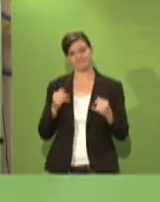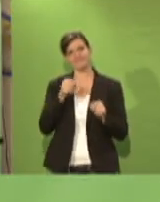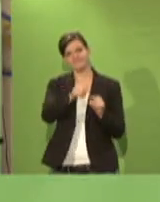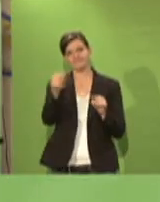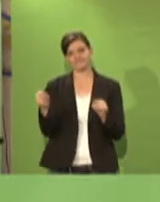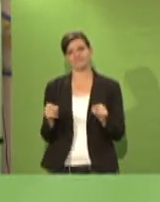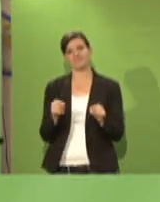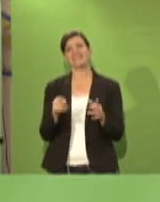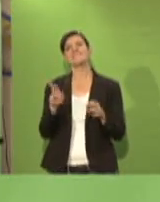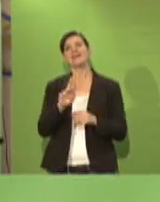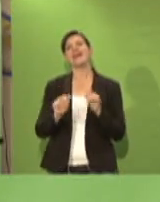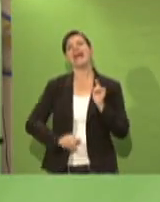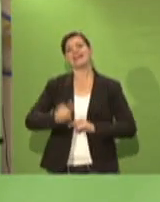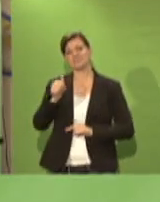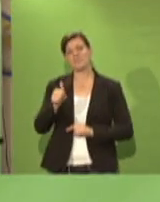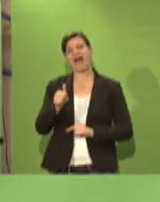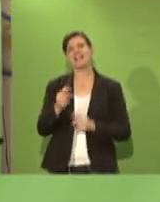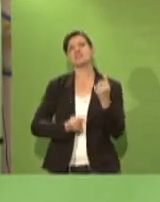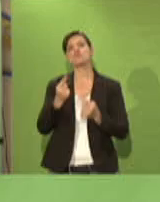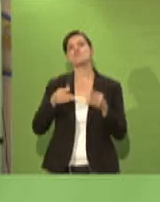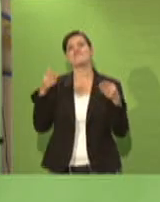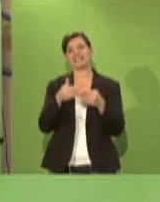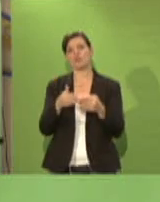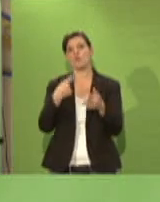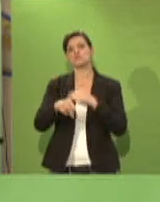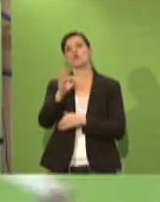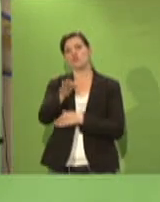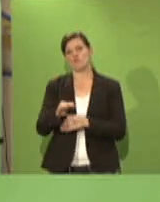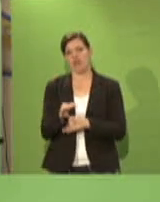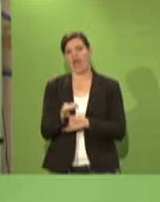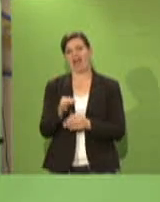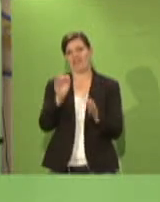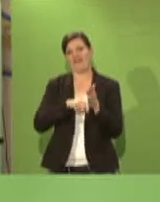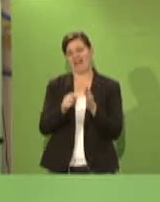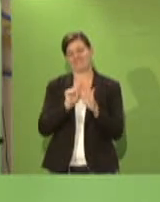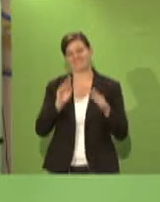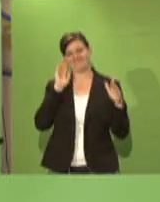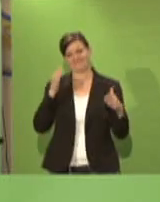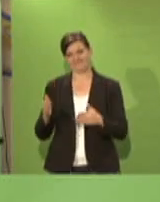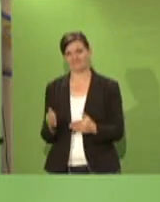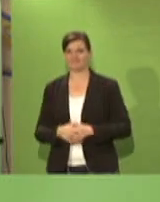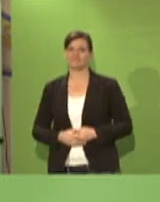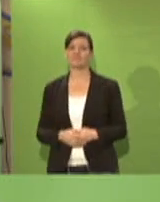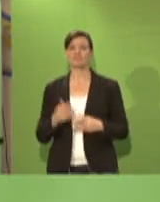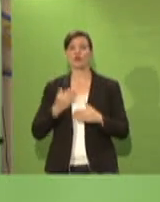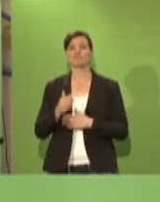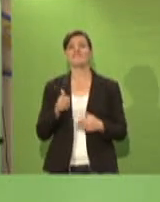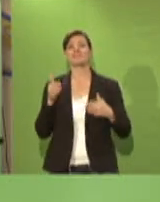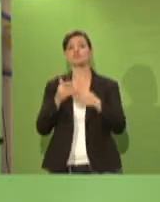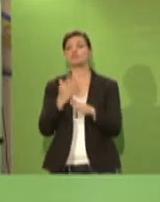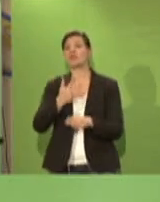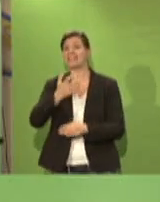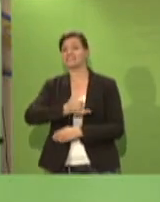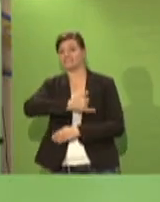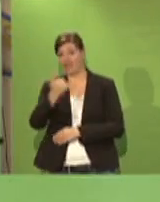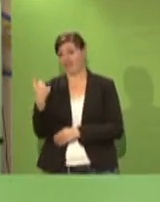zum ersten Mal grüne Fraktionen haben. Das ist ja bei den Grünen ja nun wirklich ein weites Spektrum. Manche Fraktionen feiern ihr